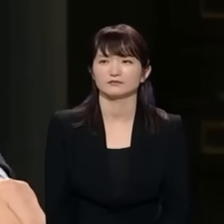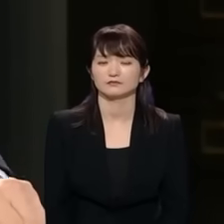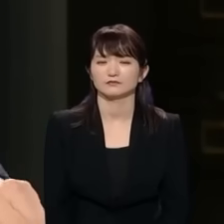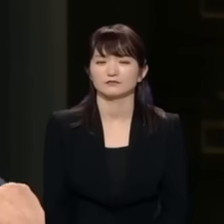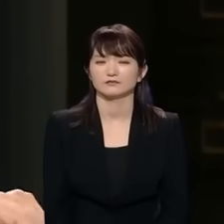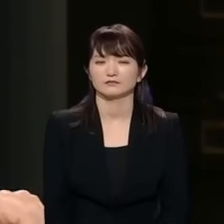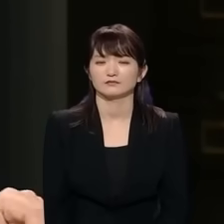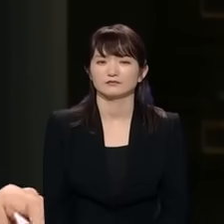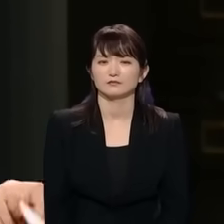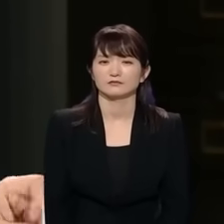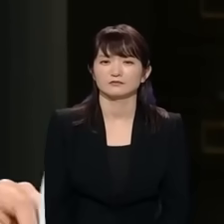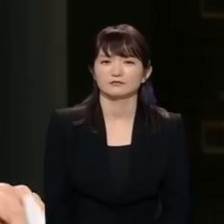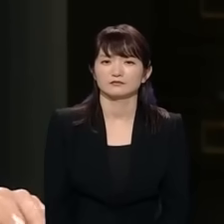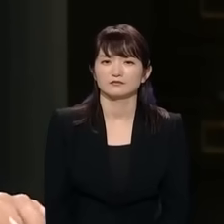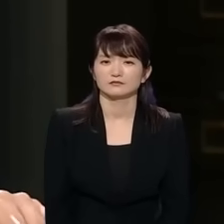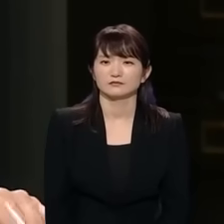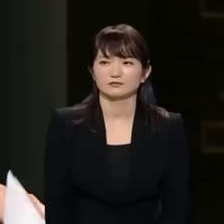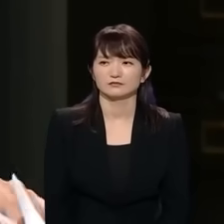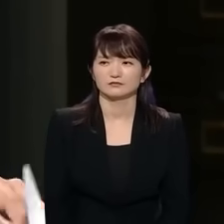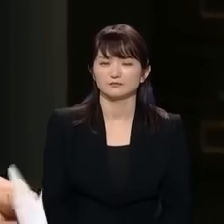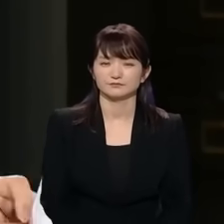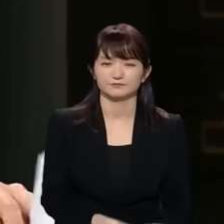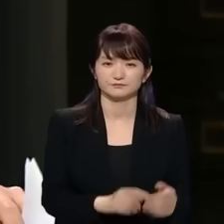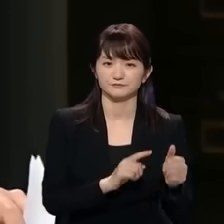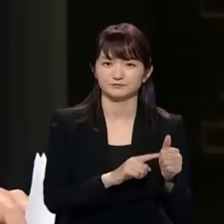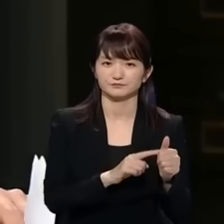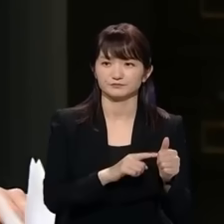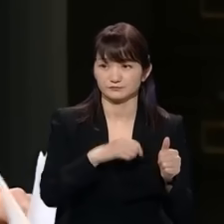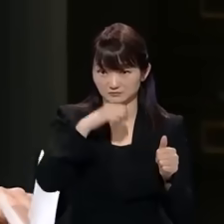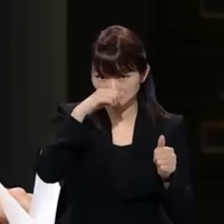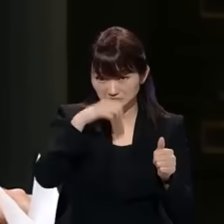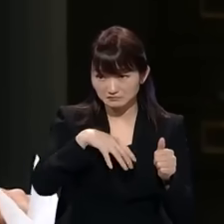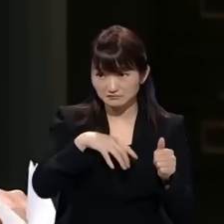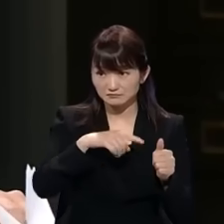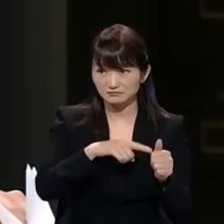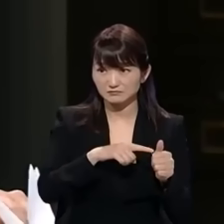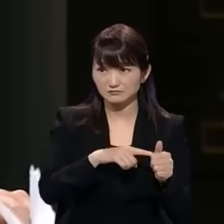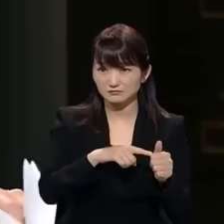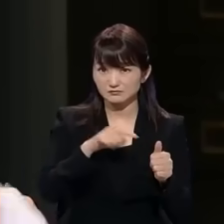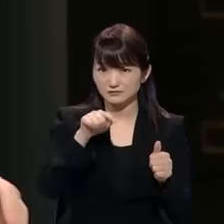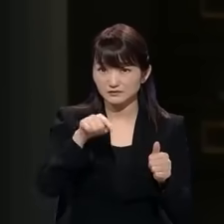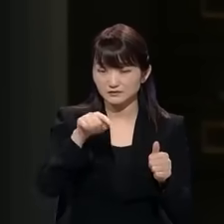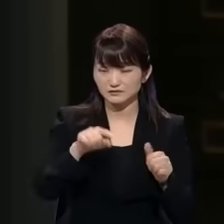자, 그런데 저 아이가 그냥 단지